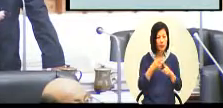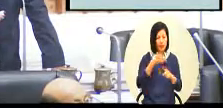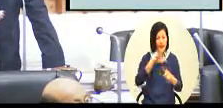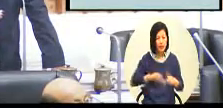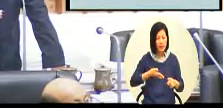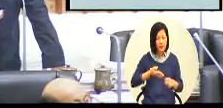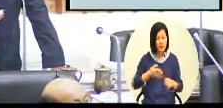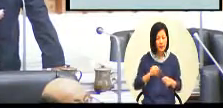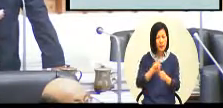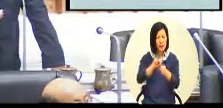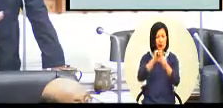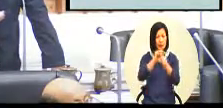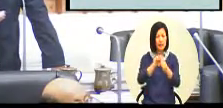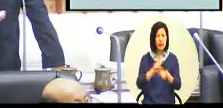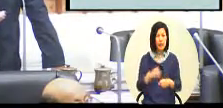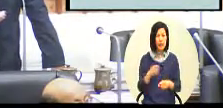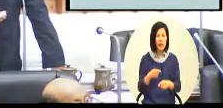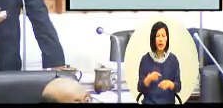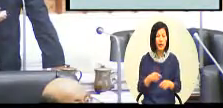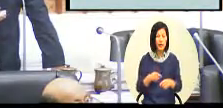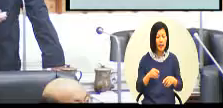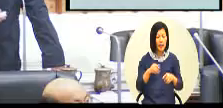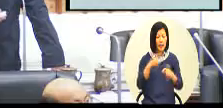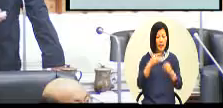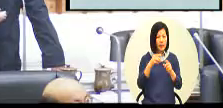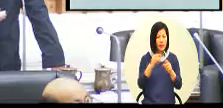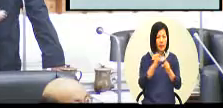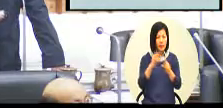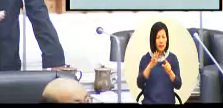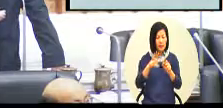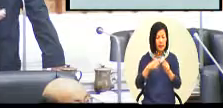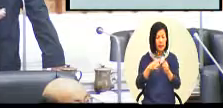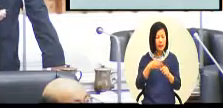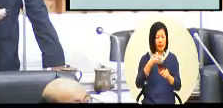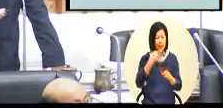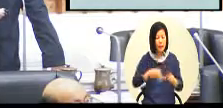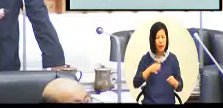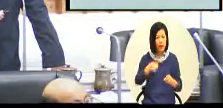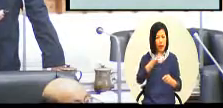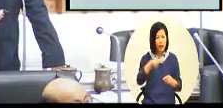老化指数从104年的年底，老化的指数为